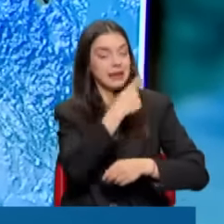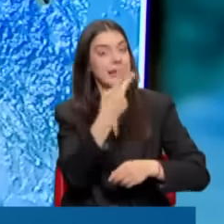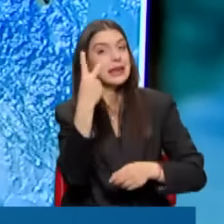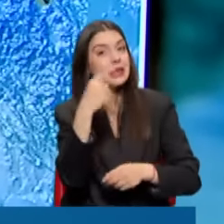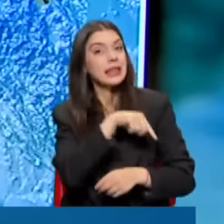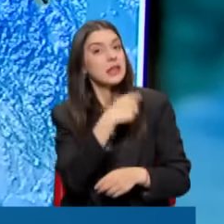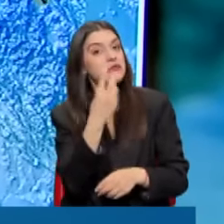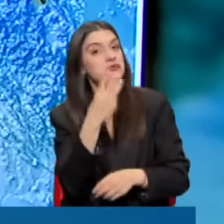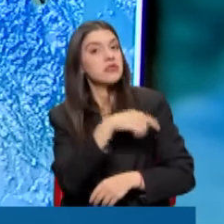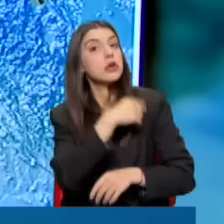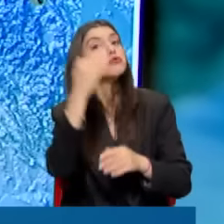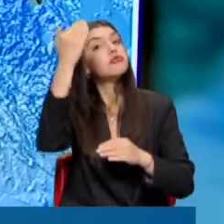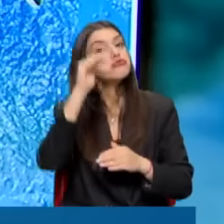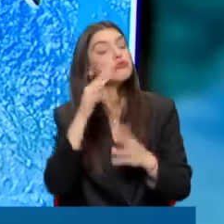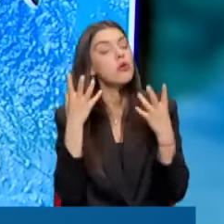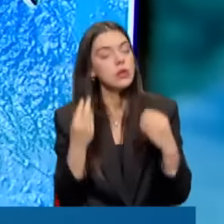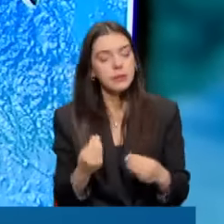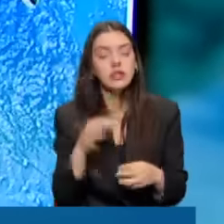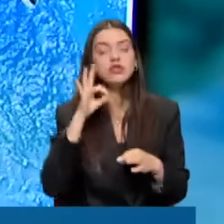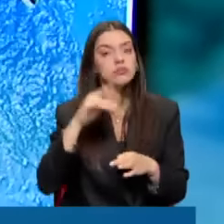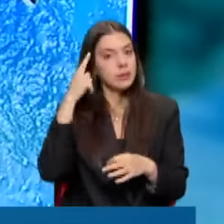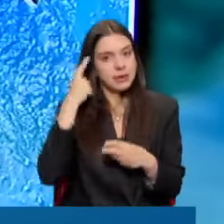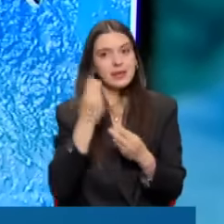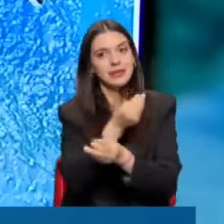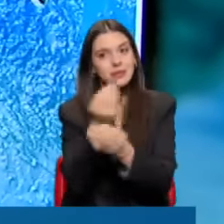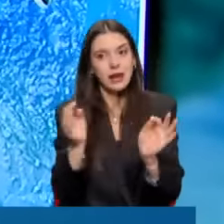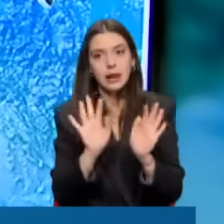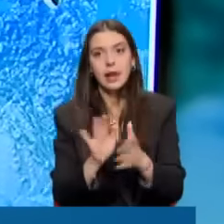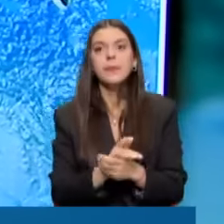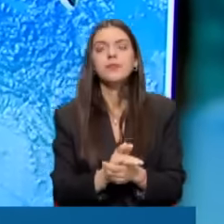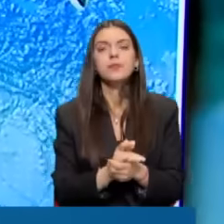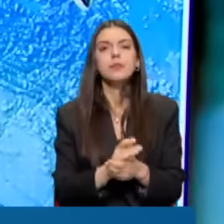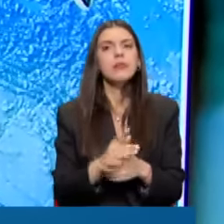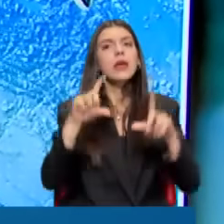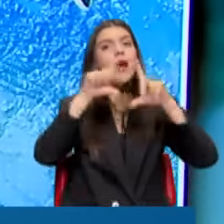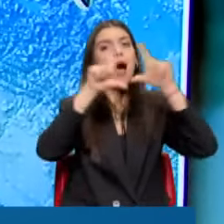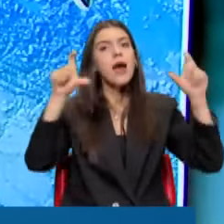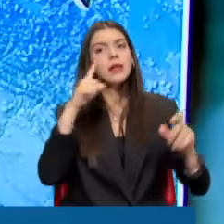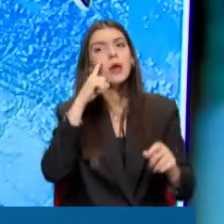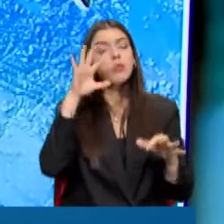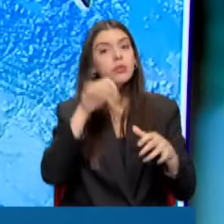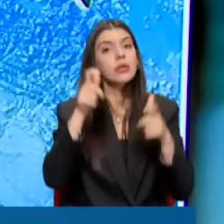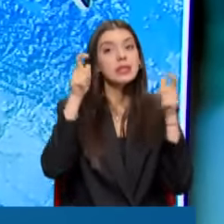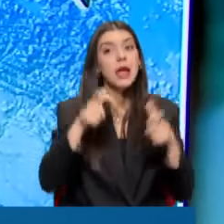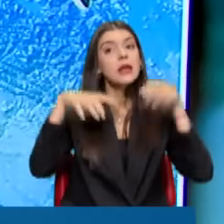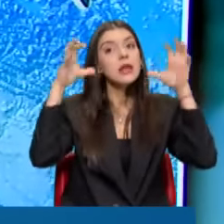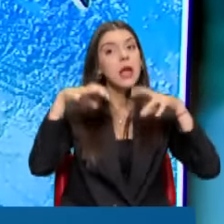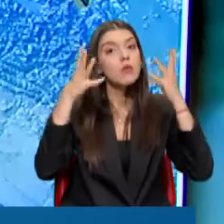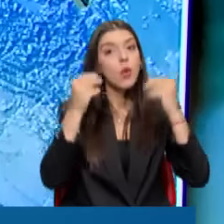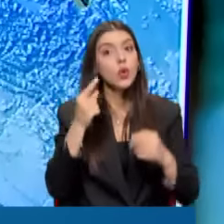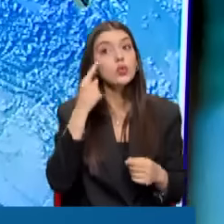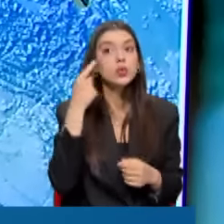düşebilir bugüne kıyasla sıcaklıklar şimdiden söyle demiş olalım haritam zaten bugün nerede Yağmur olduğunu gösteriyor Ege bölgesi